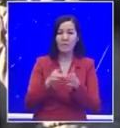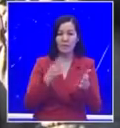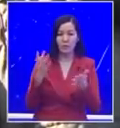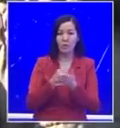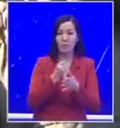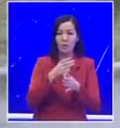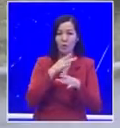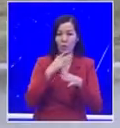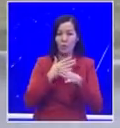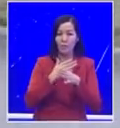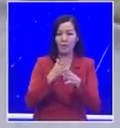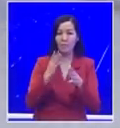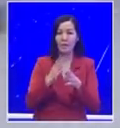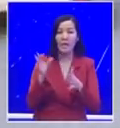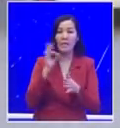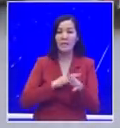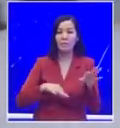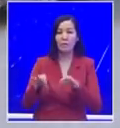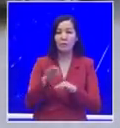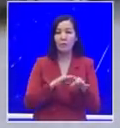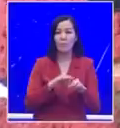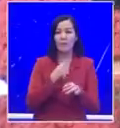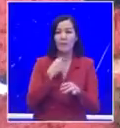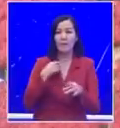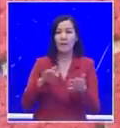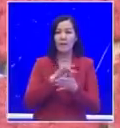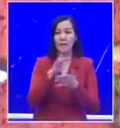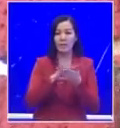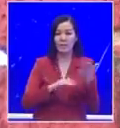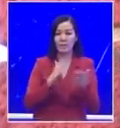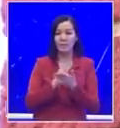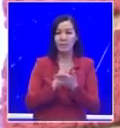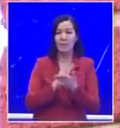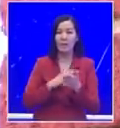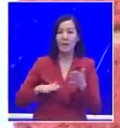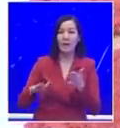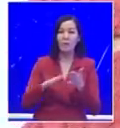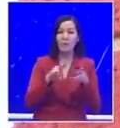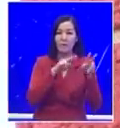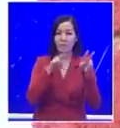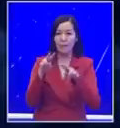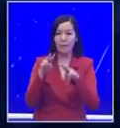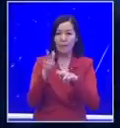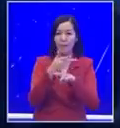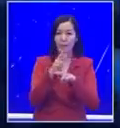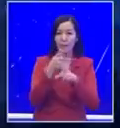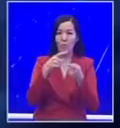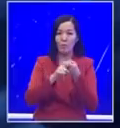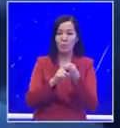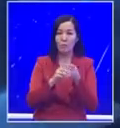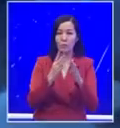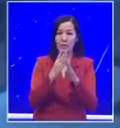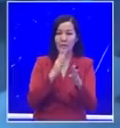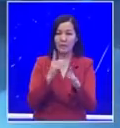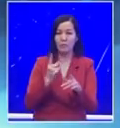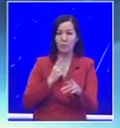көмек көрсетеді. Тиімді жоба Талдықалада жалғасын тауып жатыр. Қазірдің өзінде бірнеше аула бейне бақылауға қосылу үшін кезегін күтіп отыр.